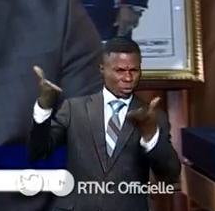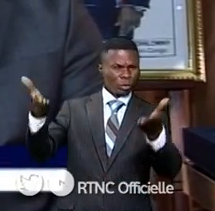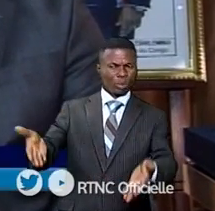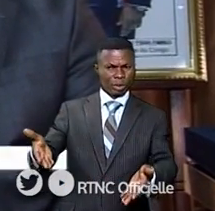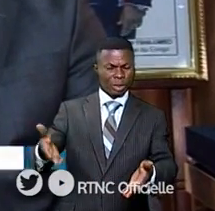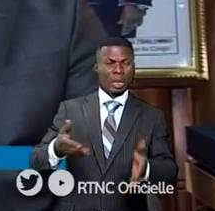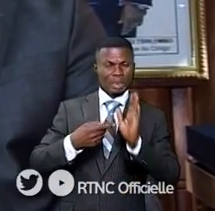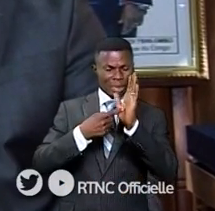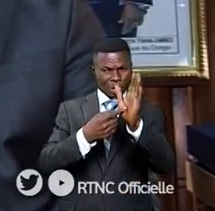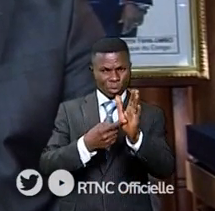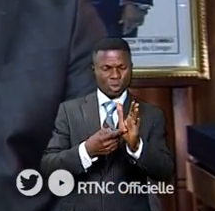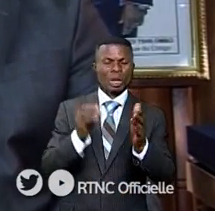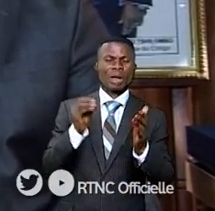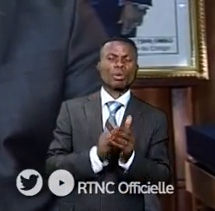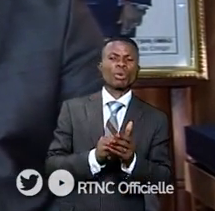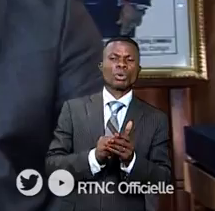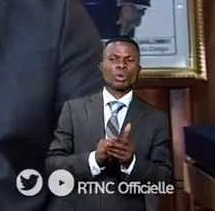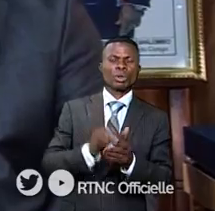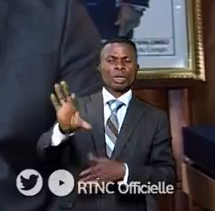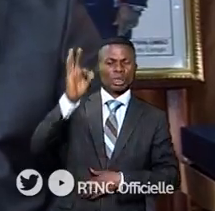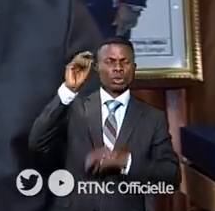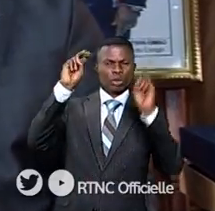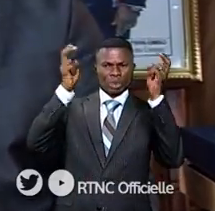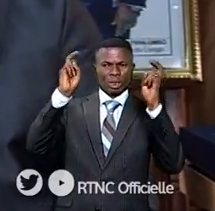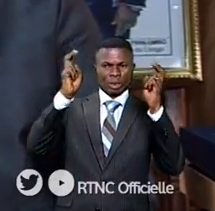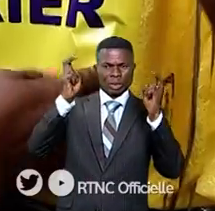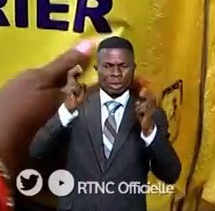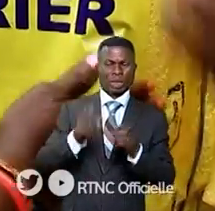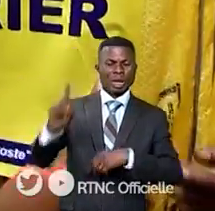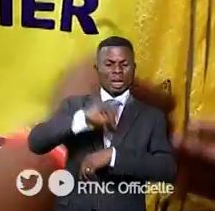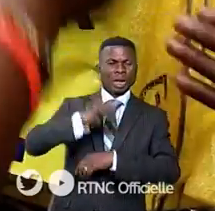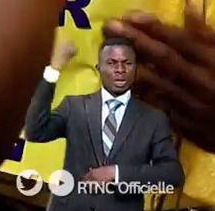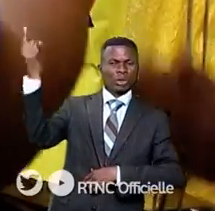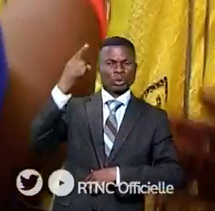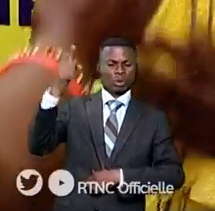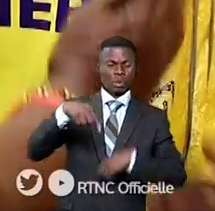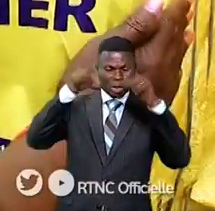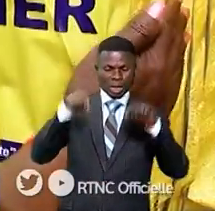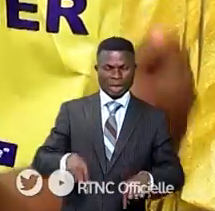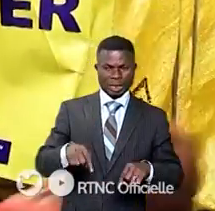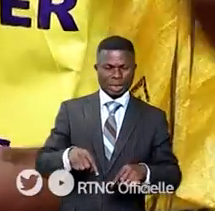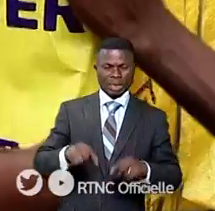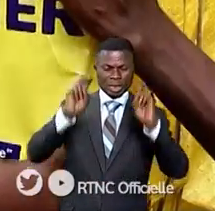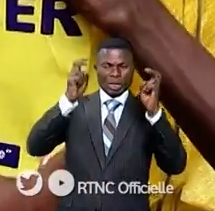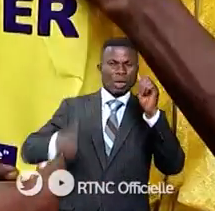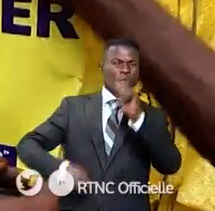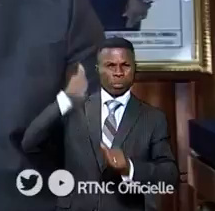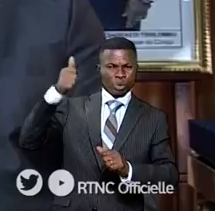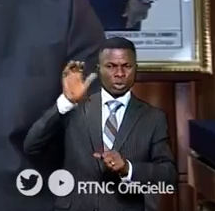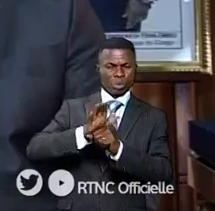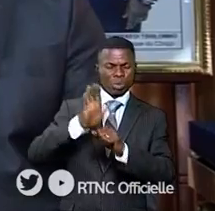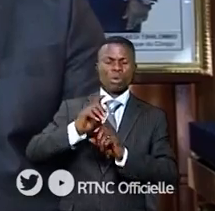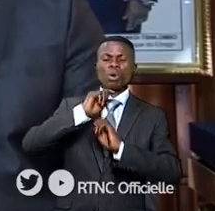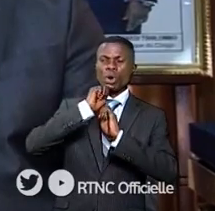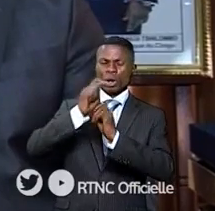Cela explique à juste titre le choix du thème de la journée mondiale de cette année, à savoir plus que du courrier.